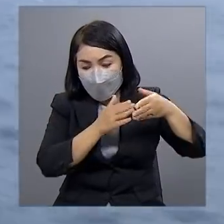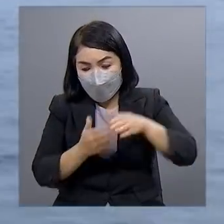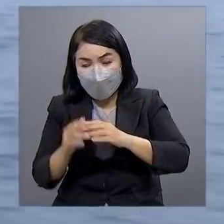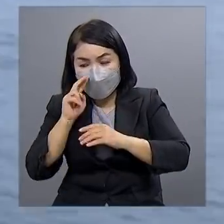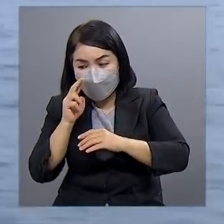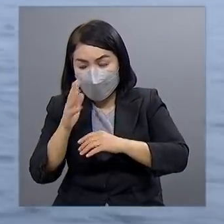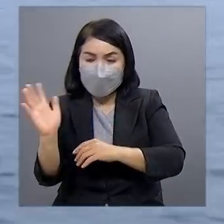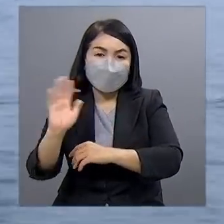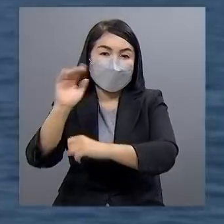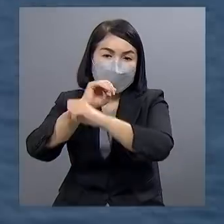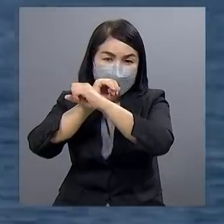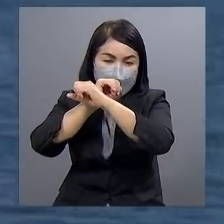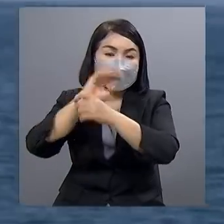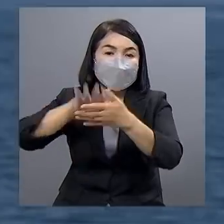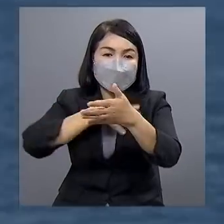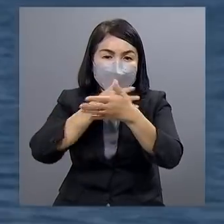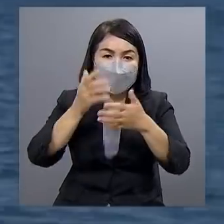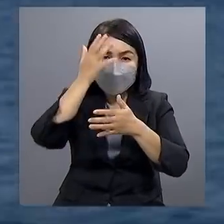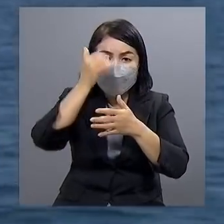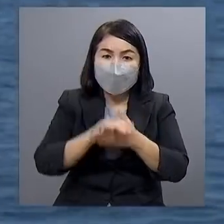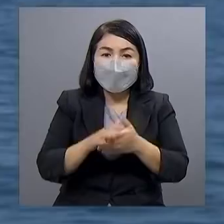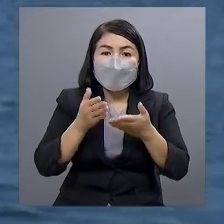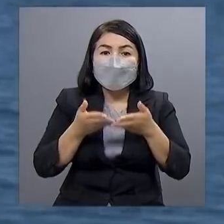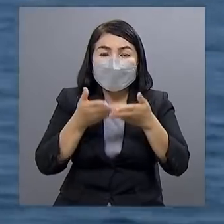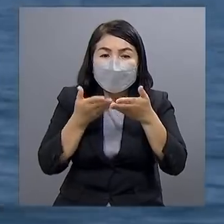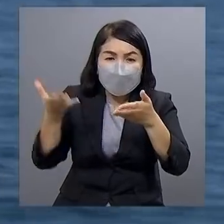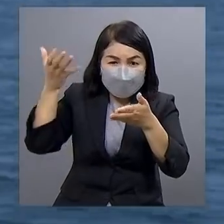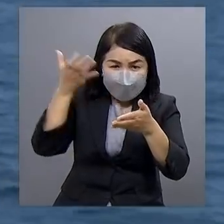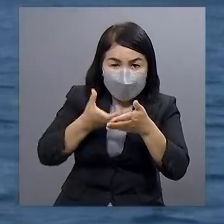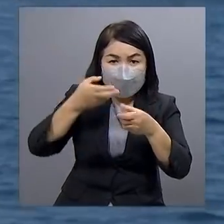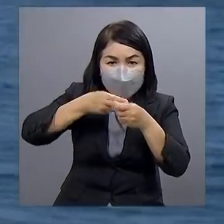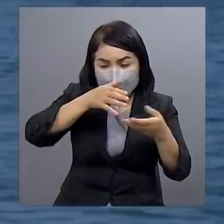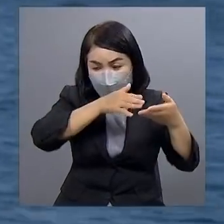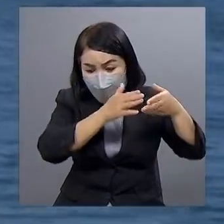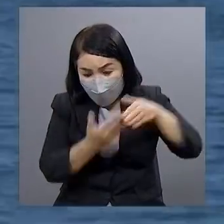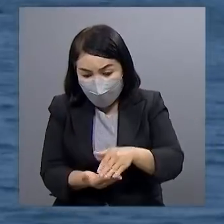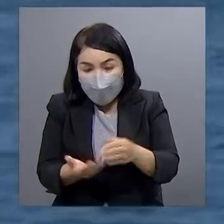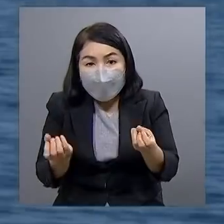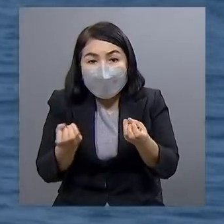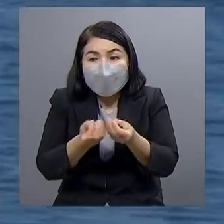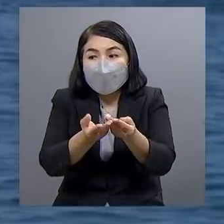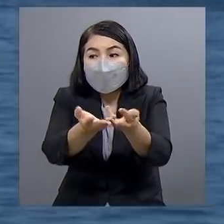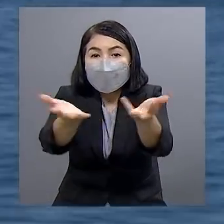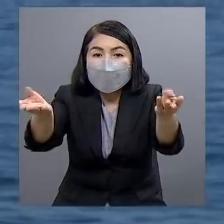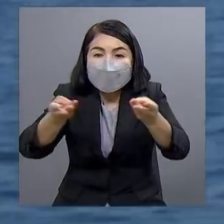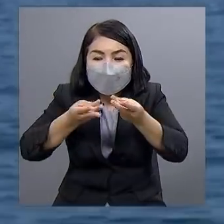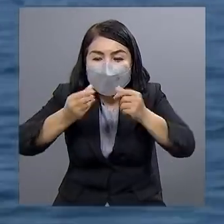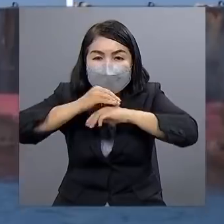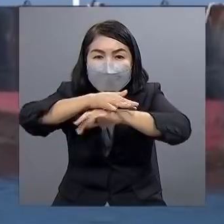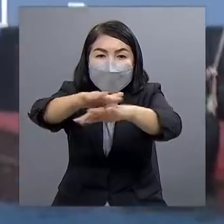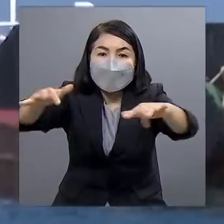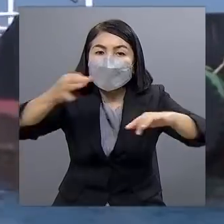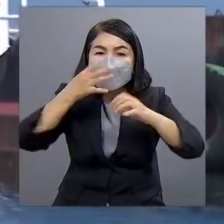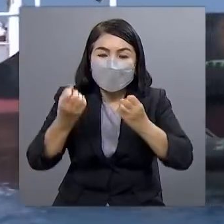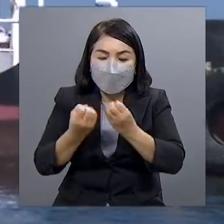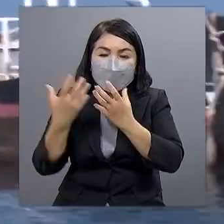ตเพราะการรั่วไหลของน้ำมันแต่ละครั้งส่งผลกระทบต่อสภาพแวดล้อมเป็นอย่างมากส่วนการเก็บกู้ซาก